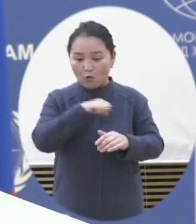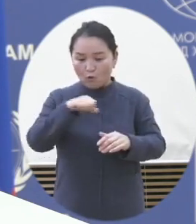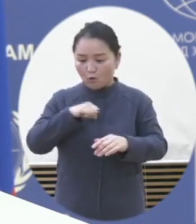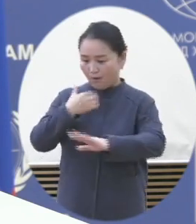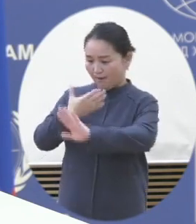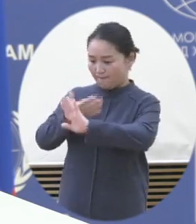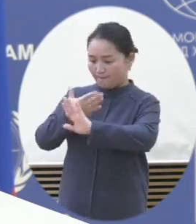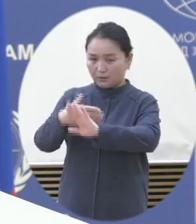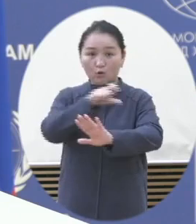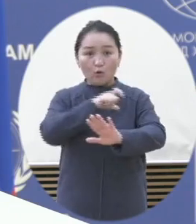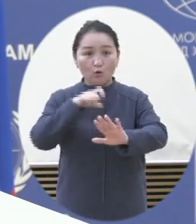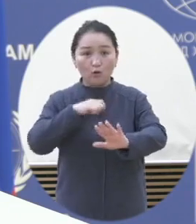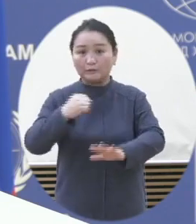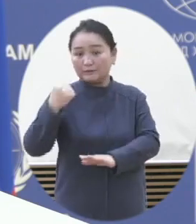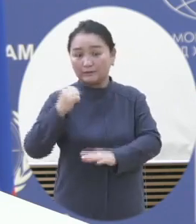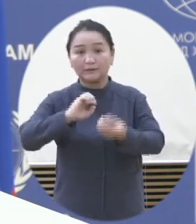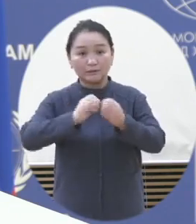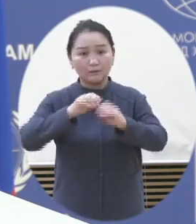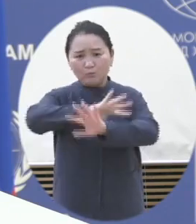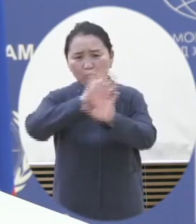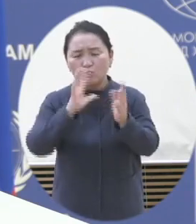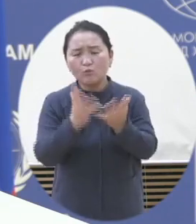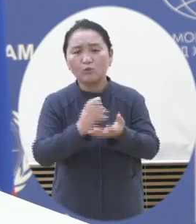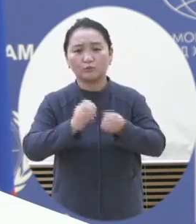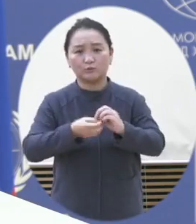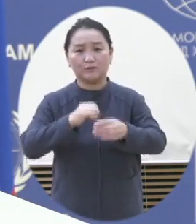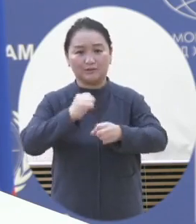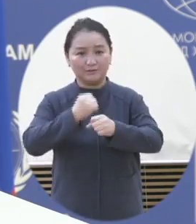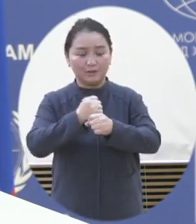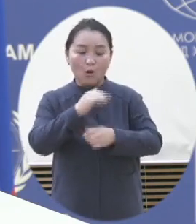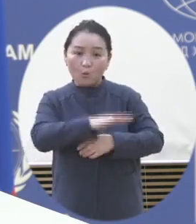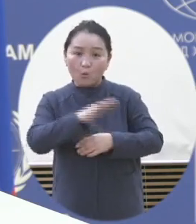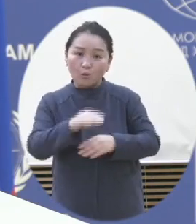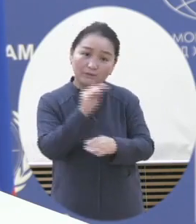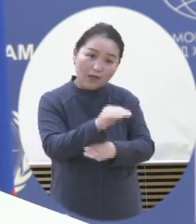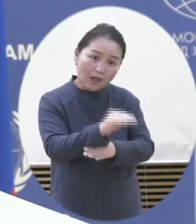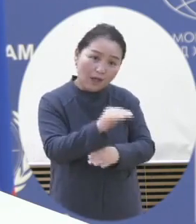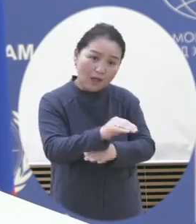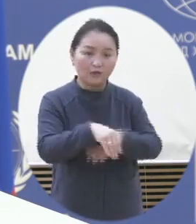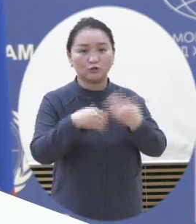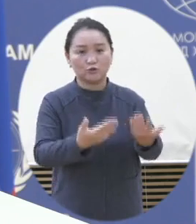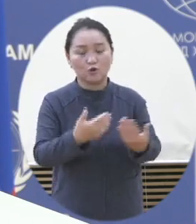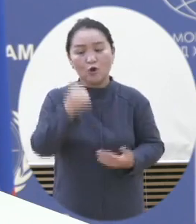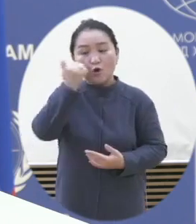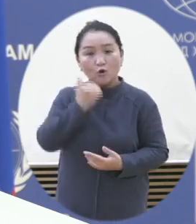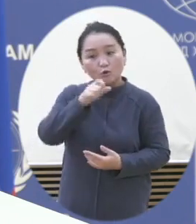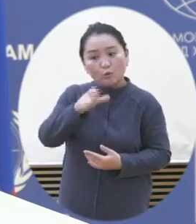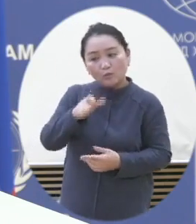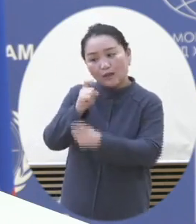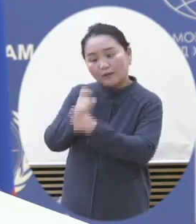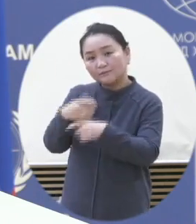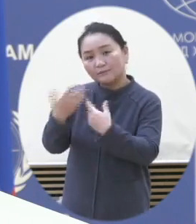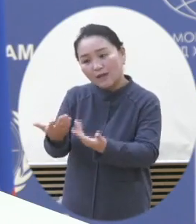зүйлүүдээ одоо яах нь тултал нь хийж сурах шаардлагатай байна. Ялангуяа хүүхдүүдэд зааж өгөх шаардлагатай байна. Өндөр наснуудтай яах нь